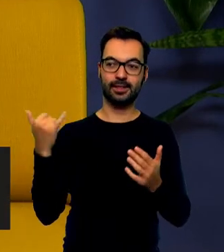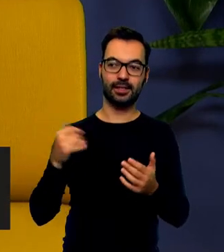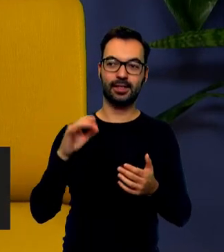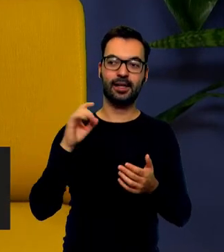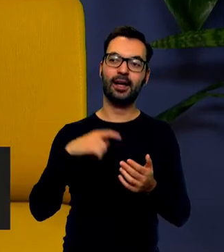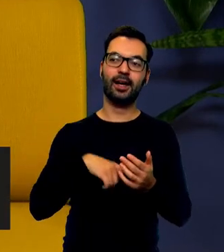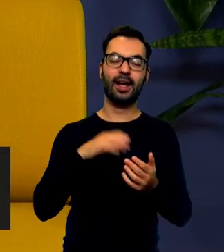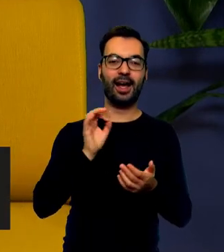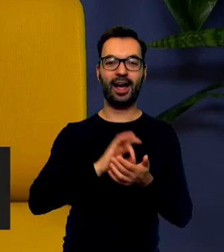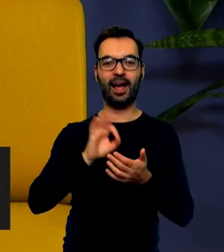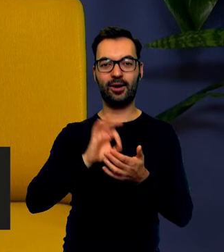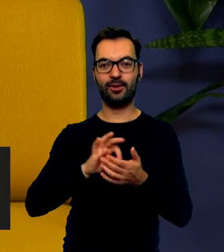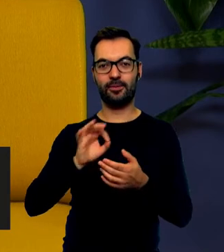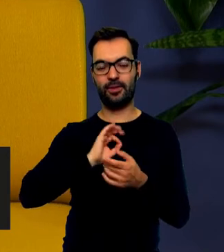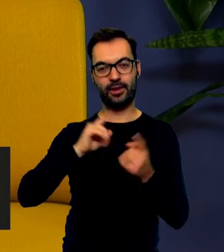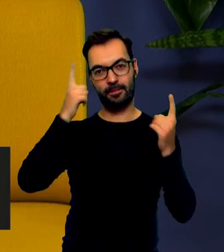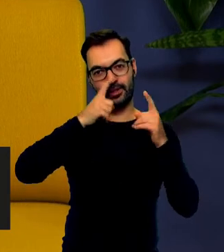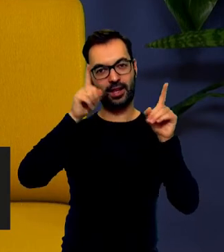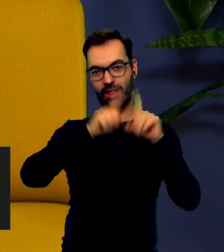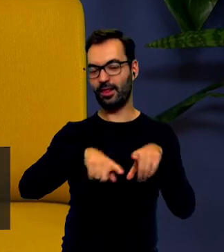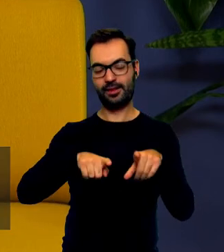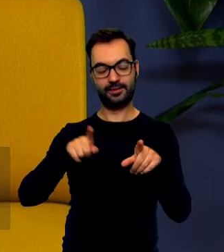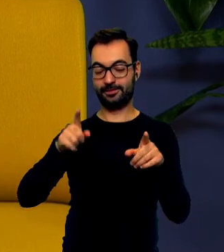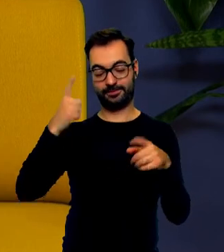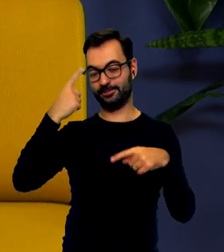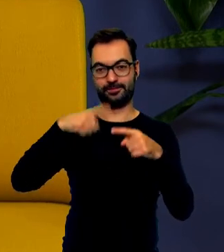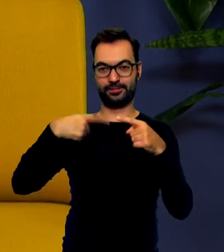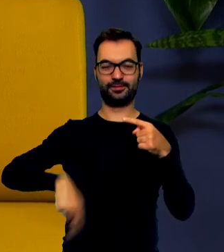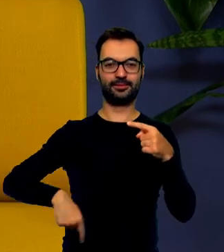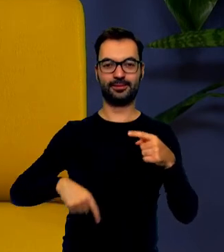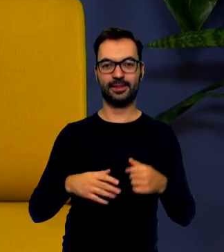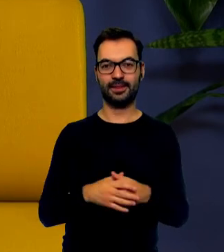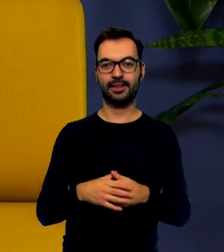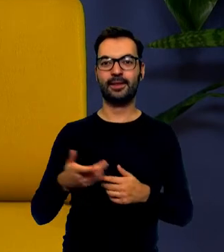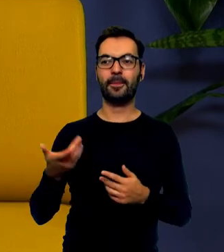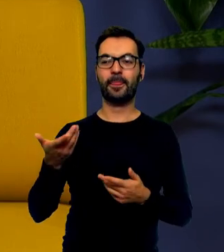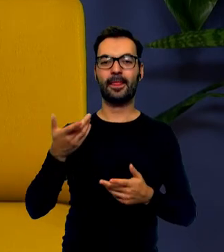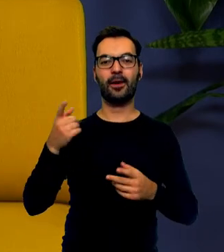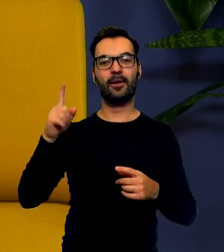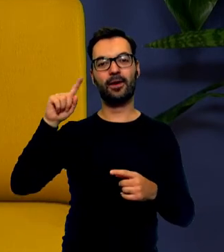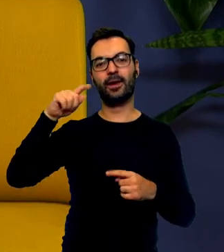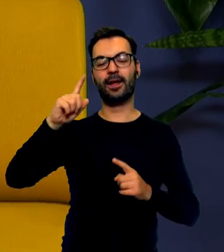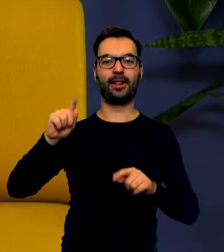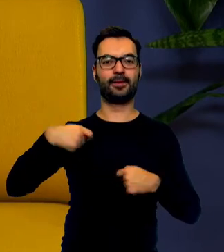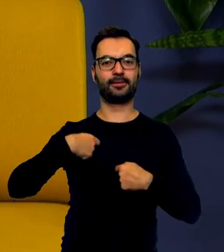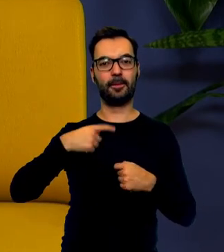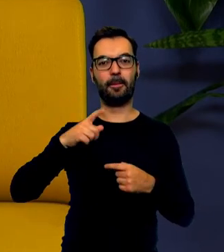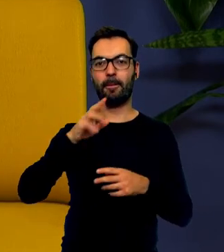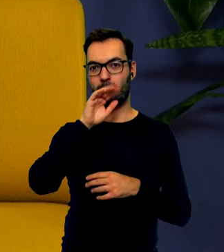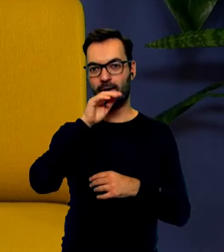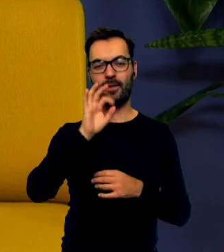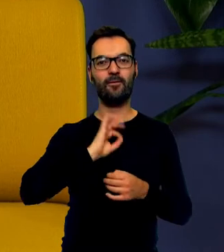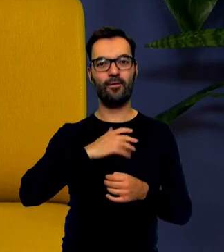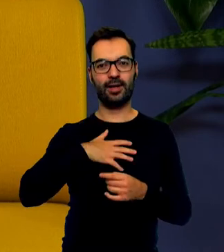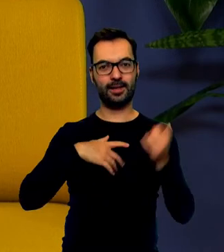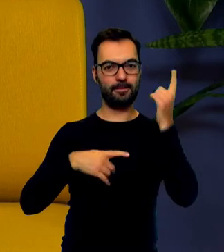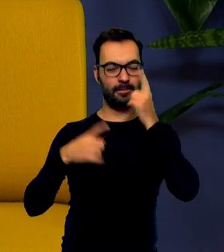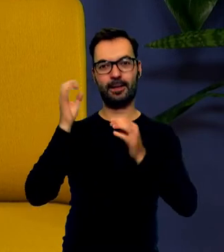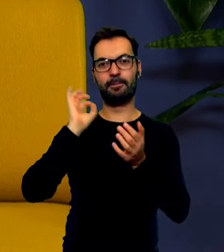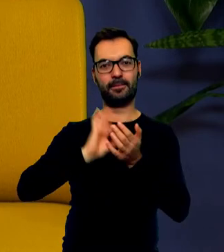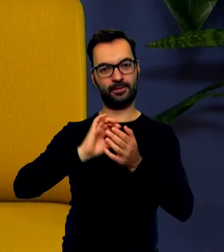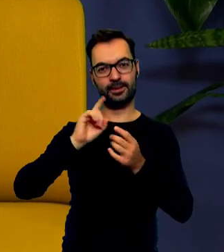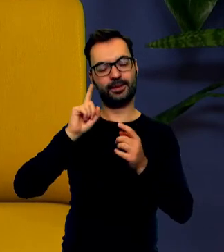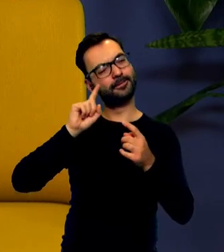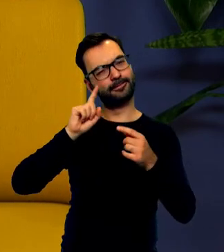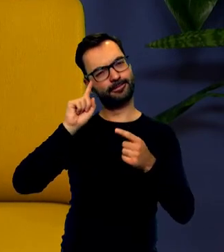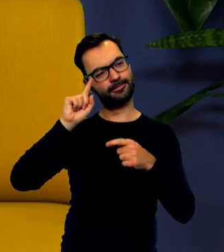mnie wybijasz z różnych takich kolejn myślowych. Włączasz taką pokorę, która każe podważać nawet własne przekonania i sprawdzać, czy to,